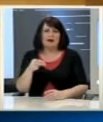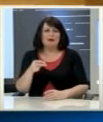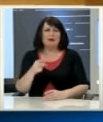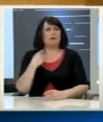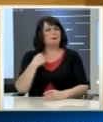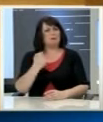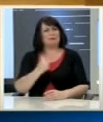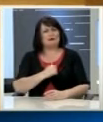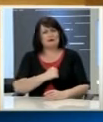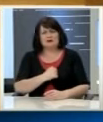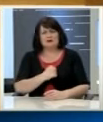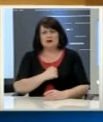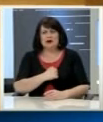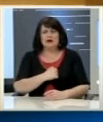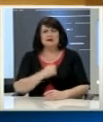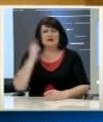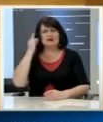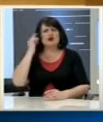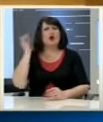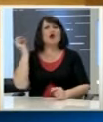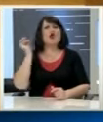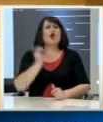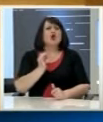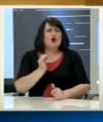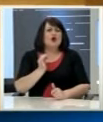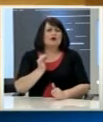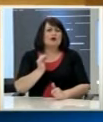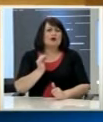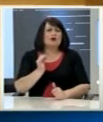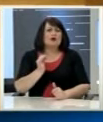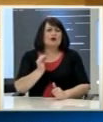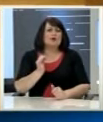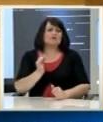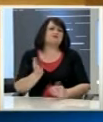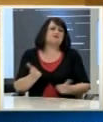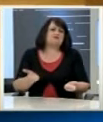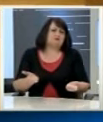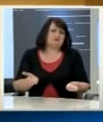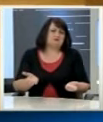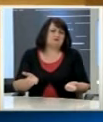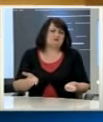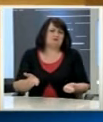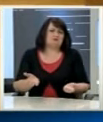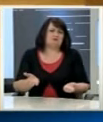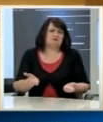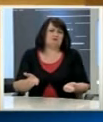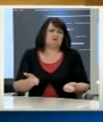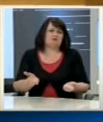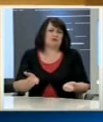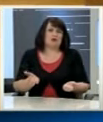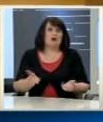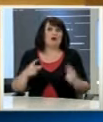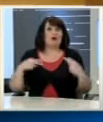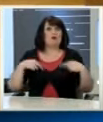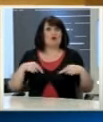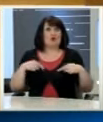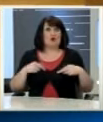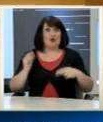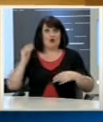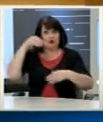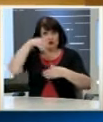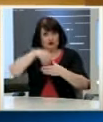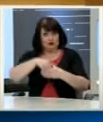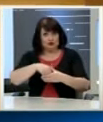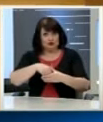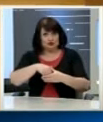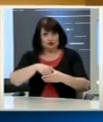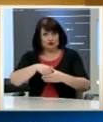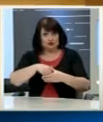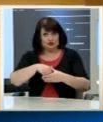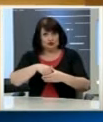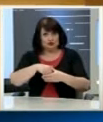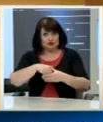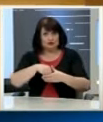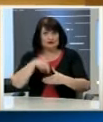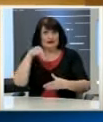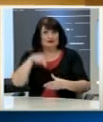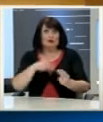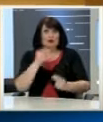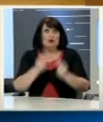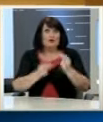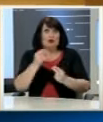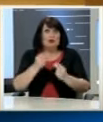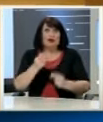θεωρείτε λογική θεωρείτε λογική την εμπλοκή ενός υπουργού σας σε μία τόσο προβληματική